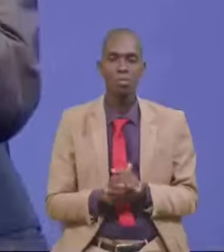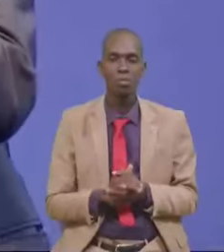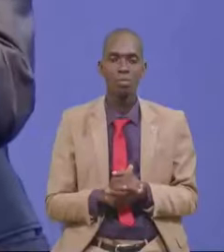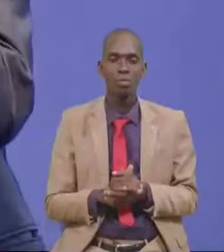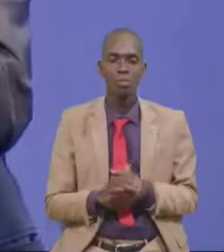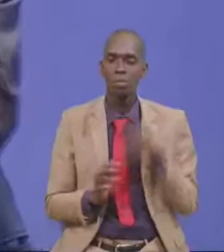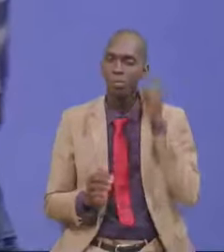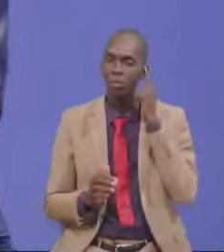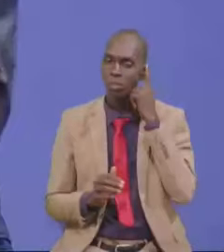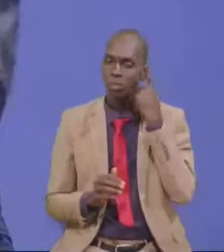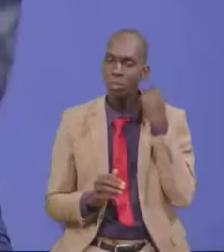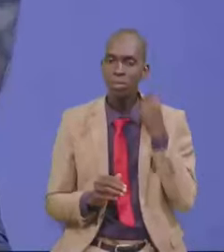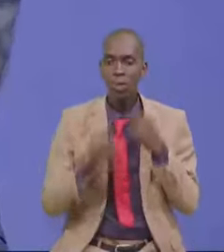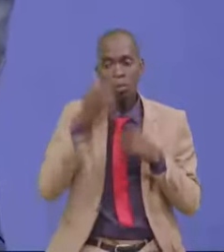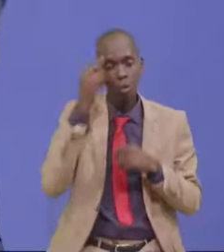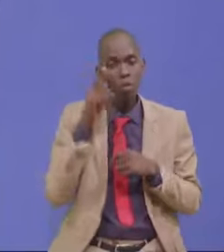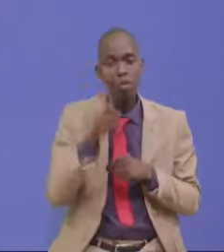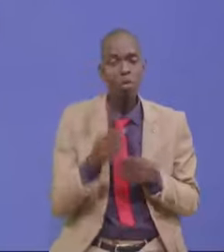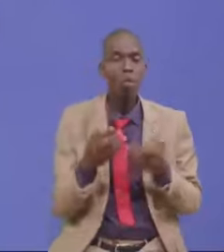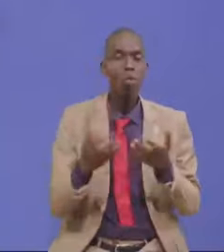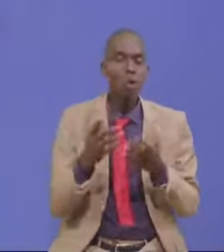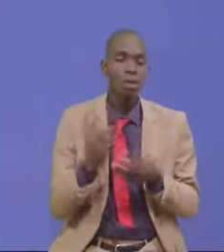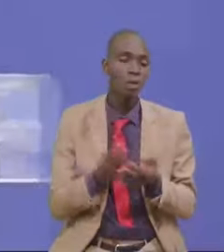Parce que vous désirez la vérité.